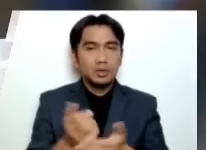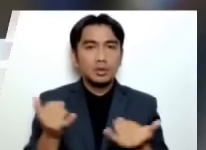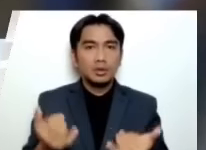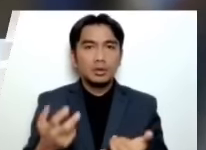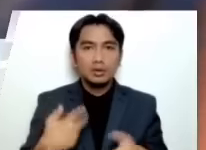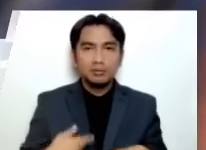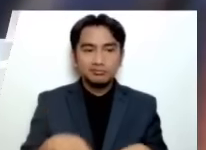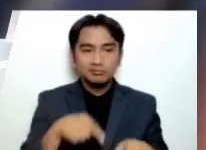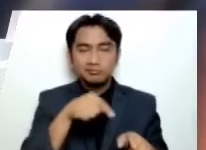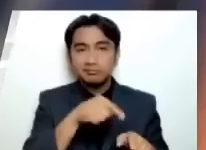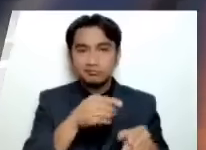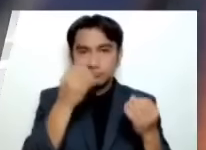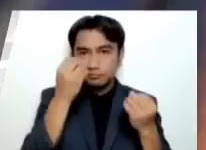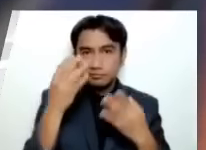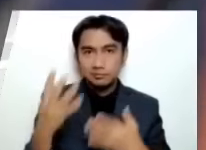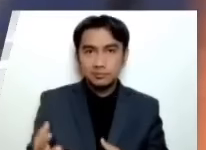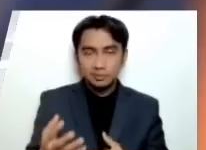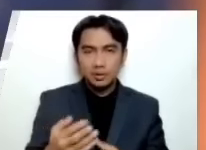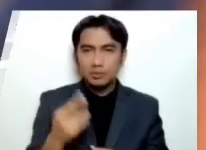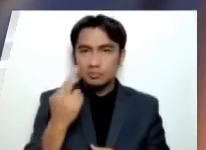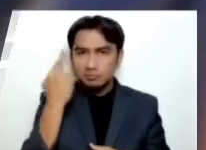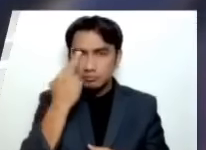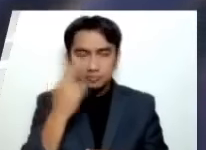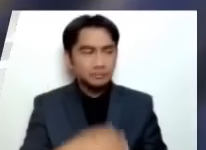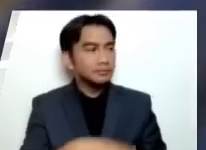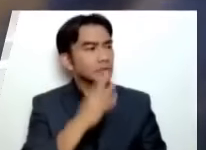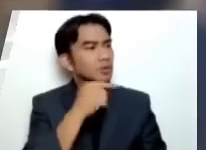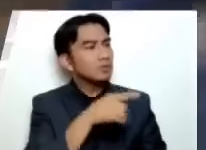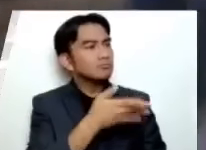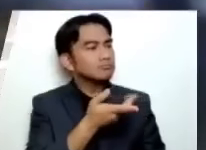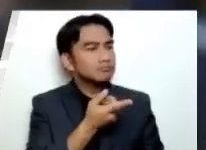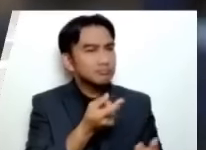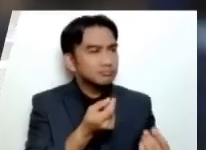Amores. Sir, bakit po nauwi sa pamamaril yung alitan sa basketball?